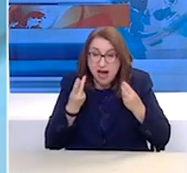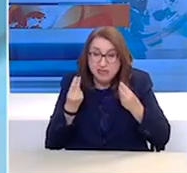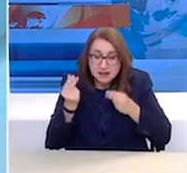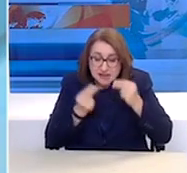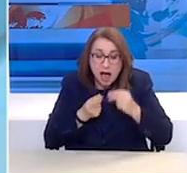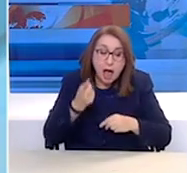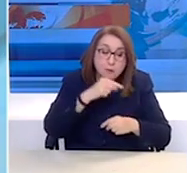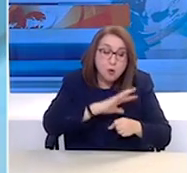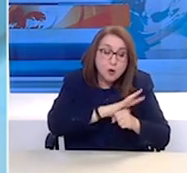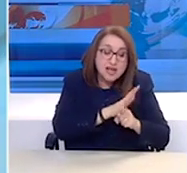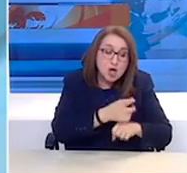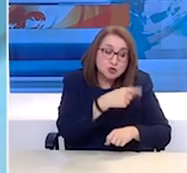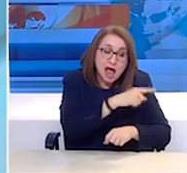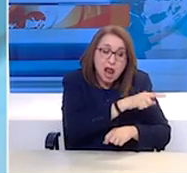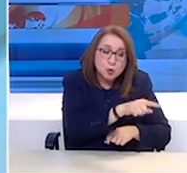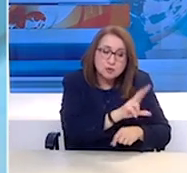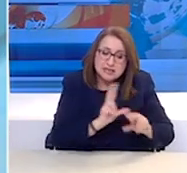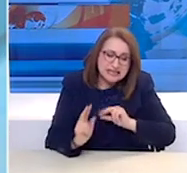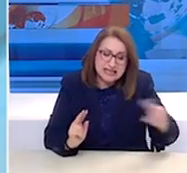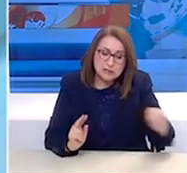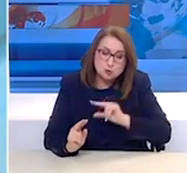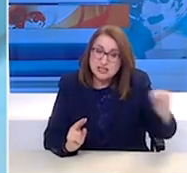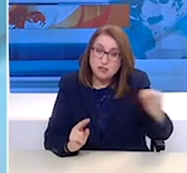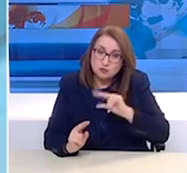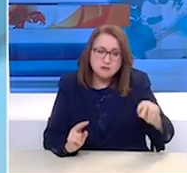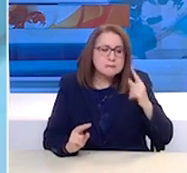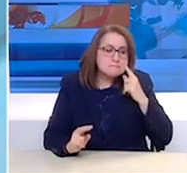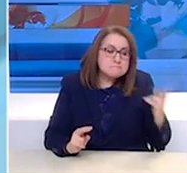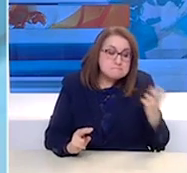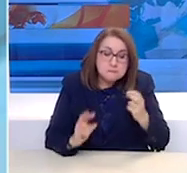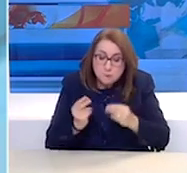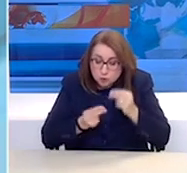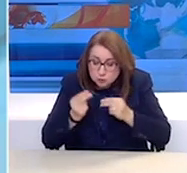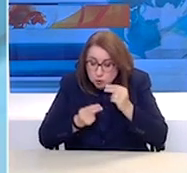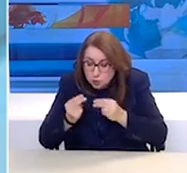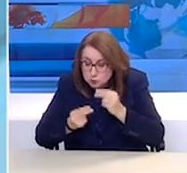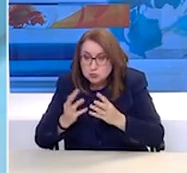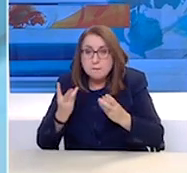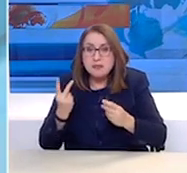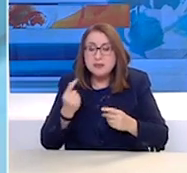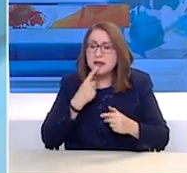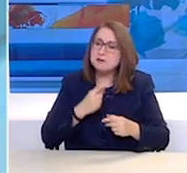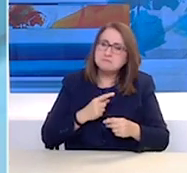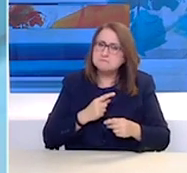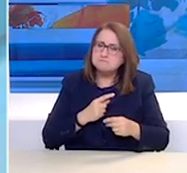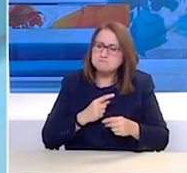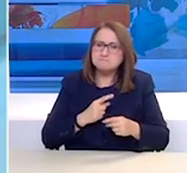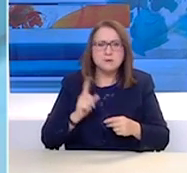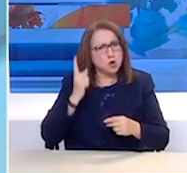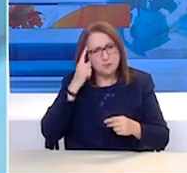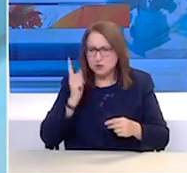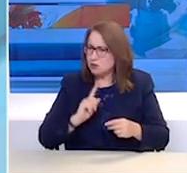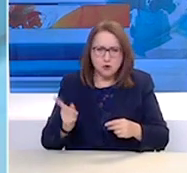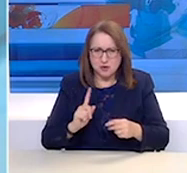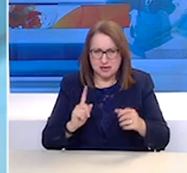λέμε εμείς επιστήμονες προεκτάσεις από μελέτη αντίστοιχων κοροναϊών και της συμπεριφοράς τους στο παρελθόν.